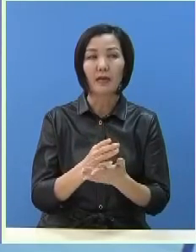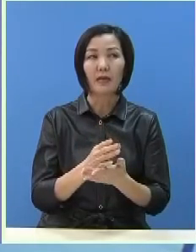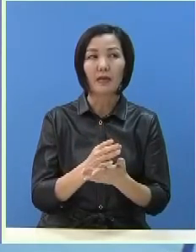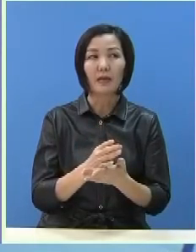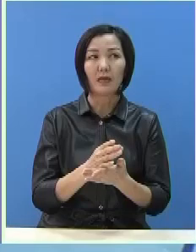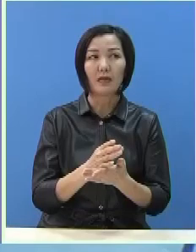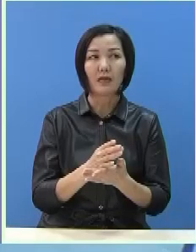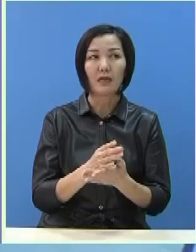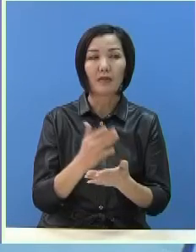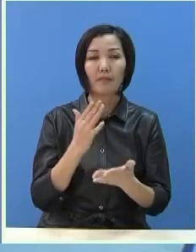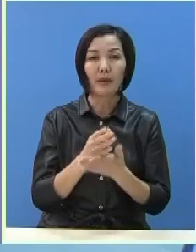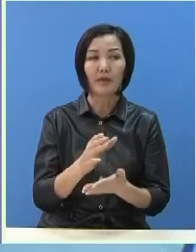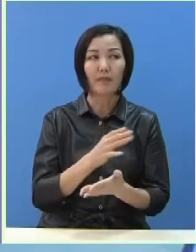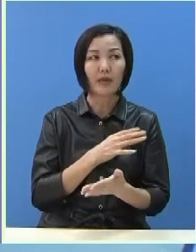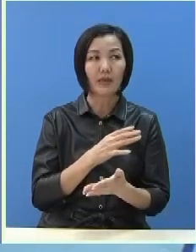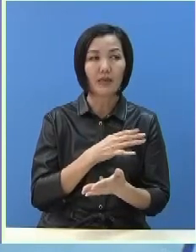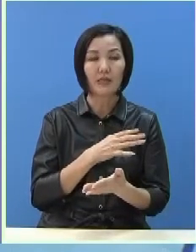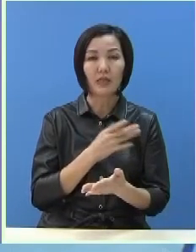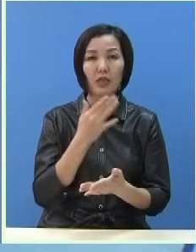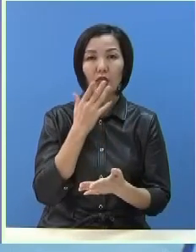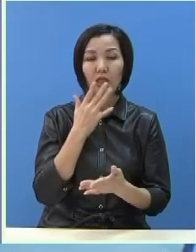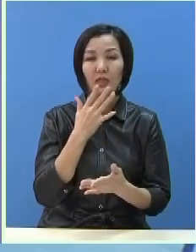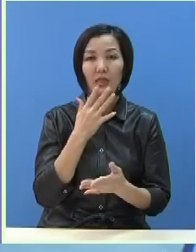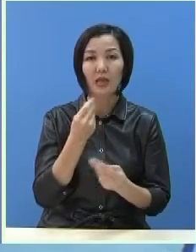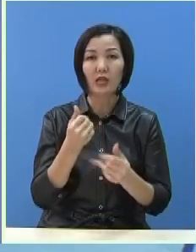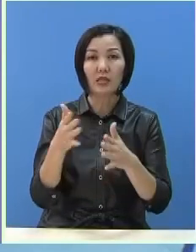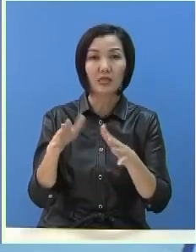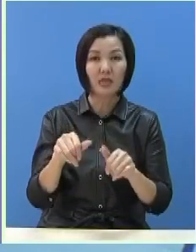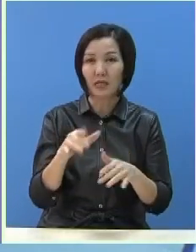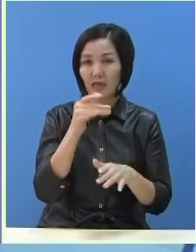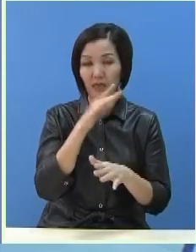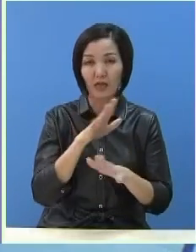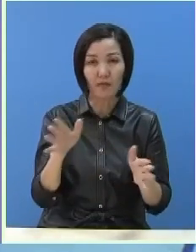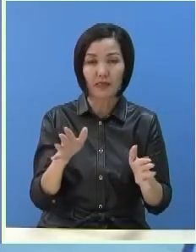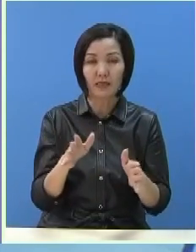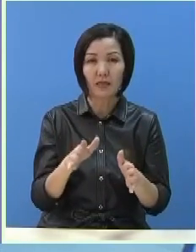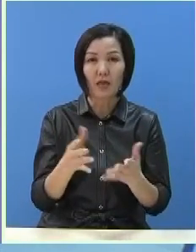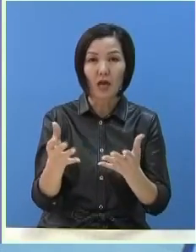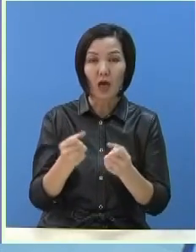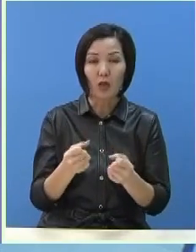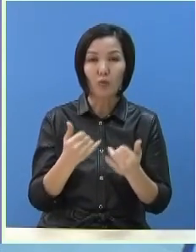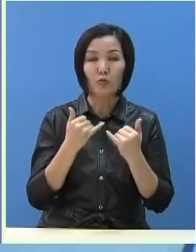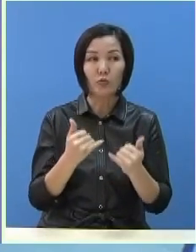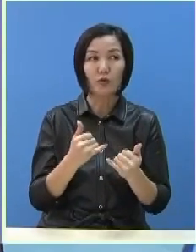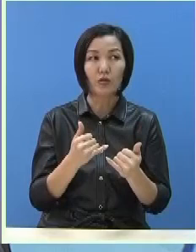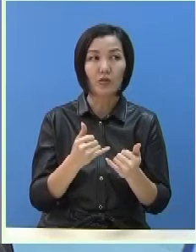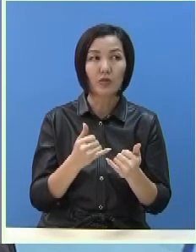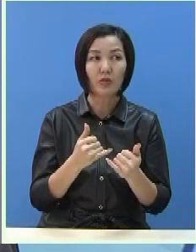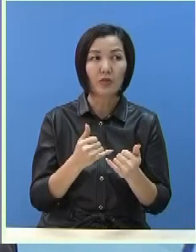Жоқ, тәркілемеу керек. Тәркілеу дегенде ол шетелдегі ақшасын сіз тәркілеп алмайсыз. Оны алу үшін оны жаңағы